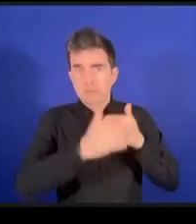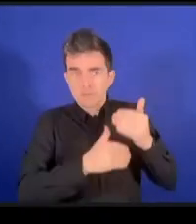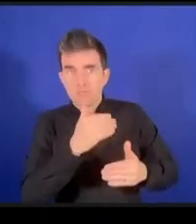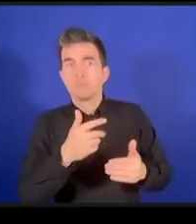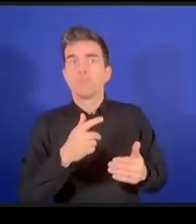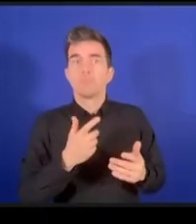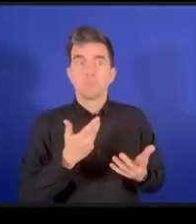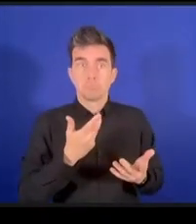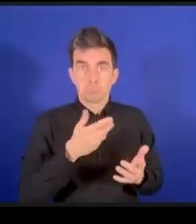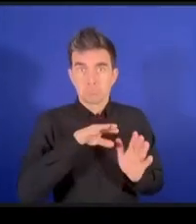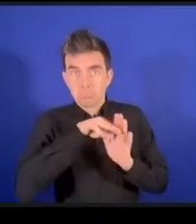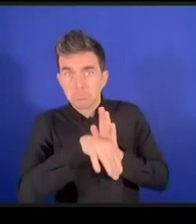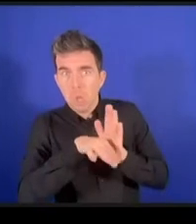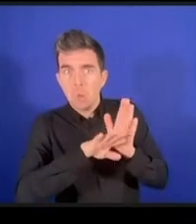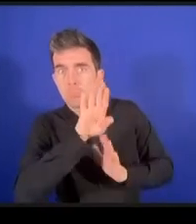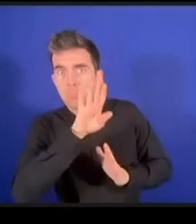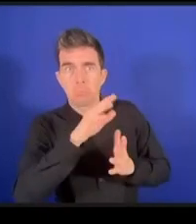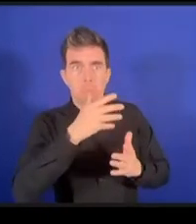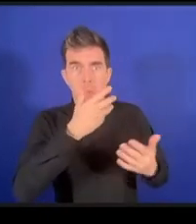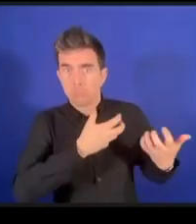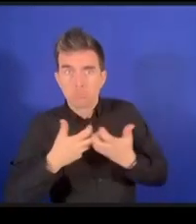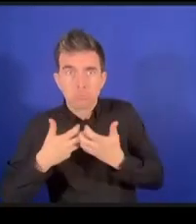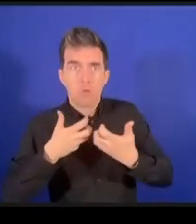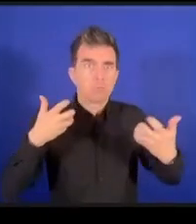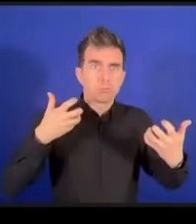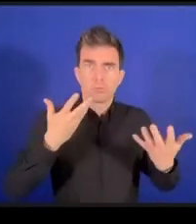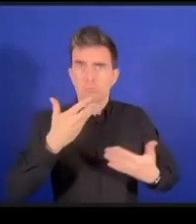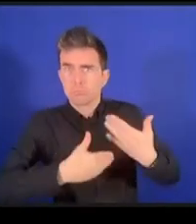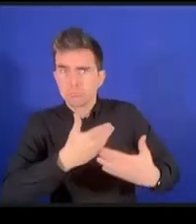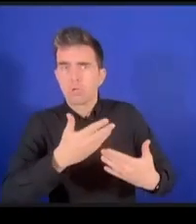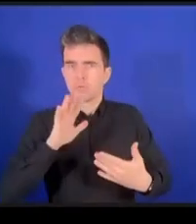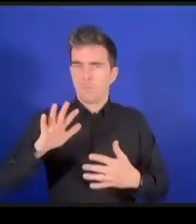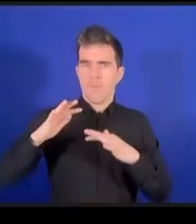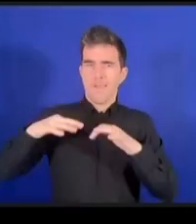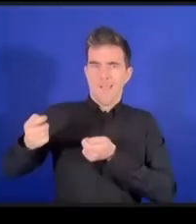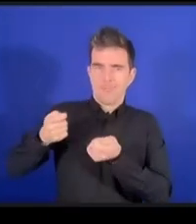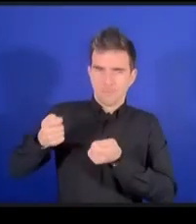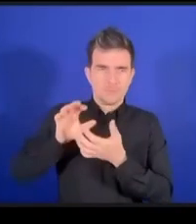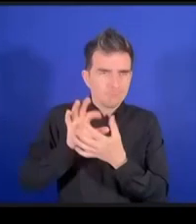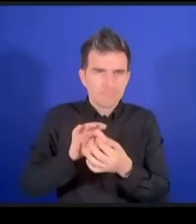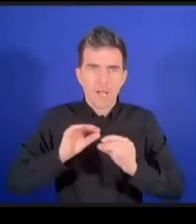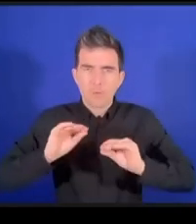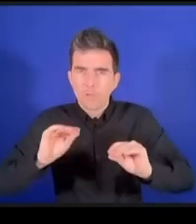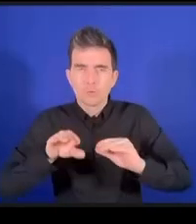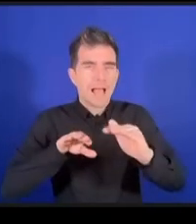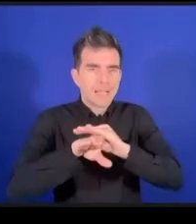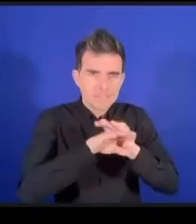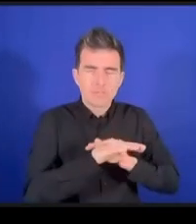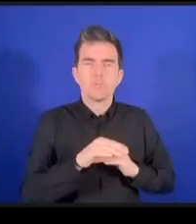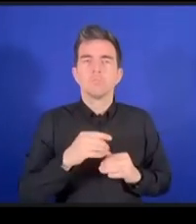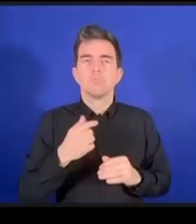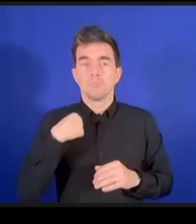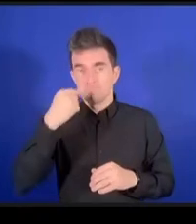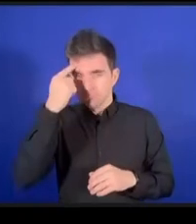других структур в отношении образования наш представитель моджи говорил